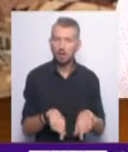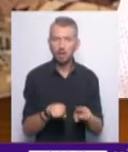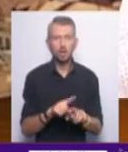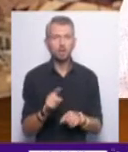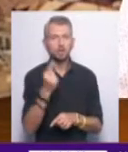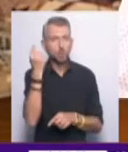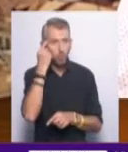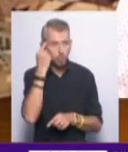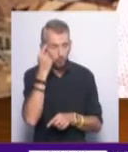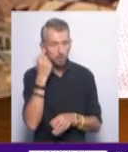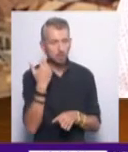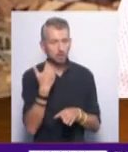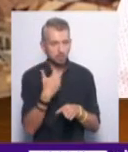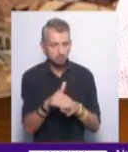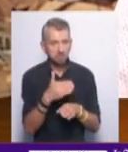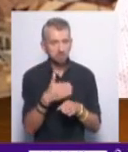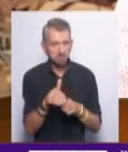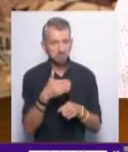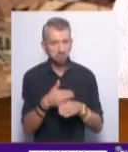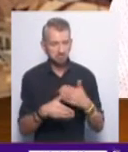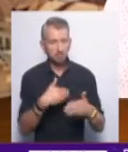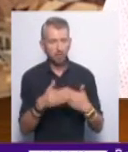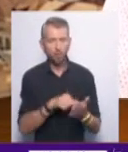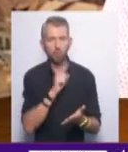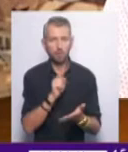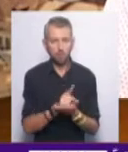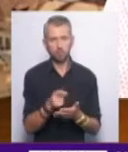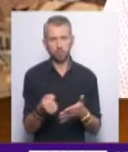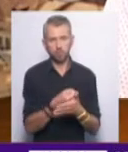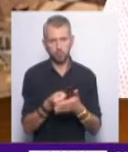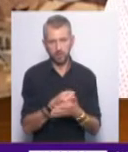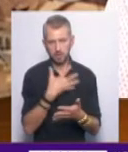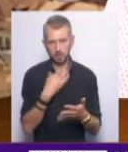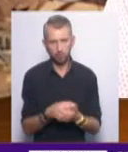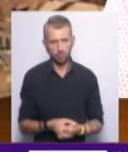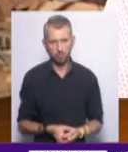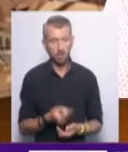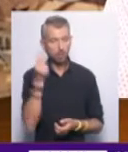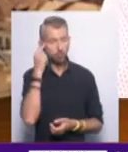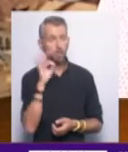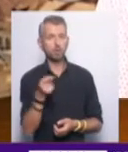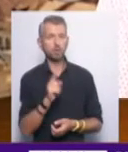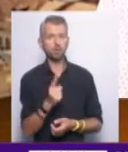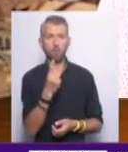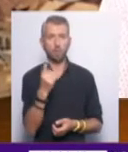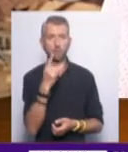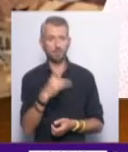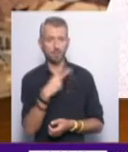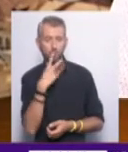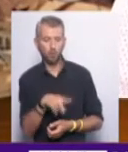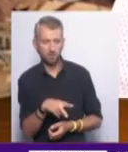Капля камінь долбає. Mm-hmm. І обов'язково він добувається свого. Думати про те, що один раз ти подивився